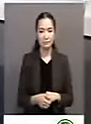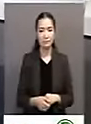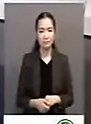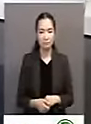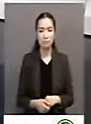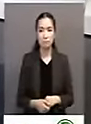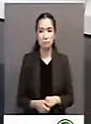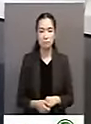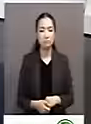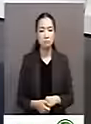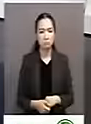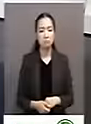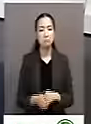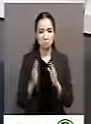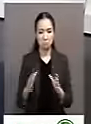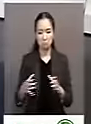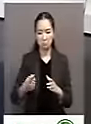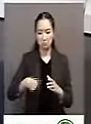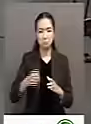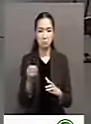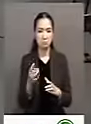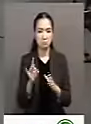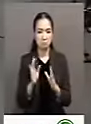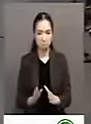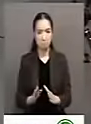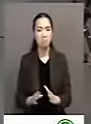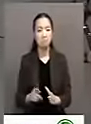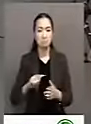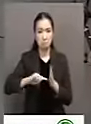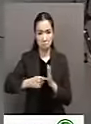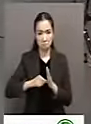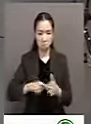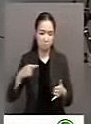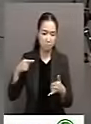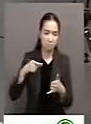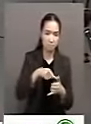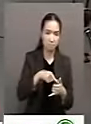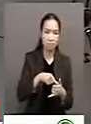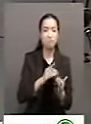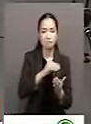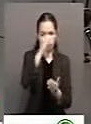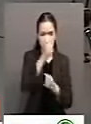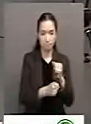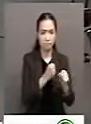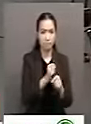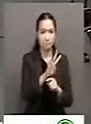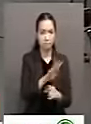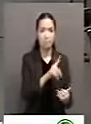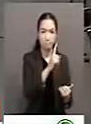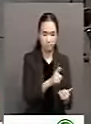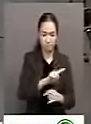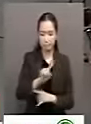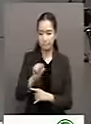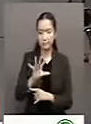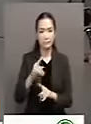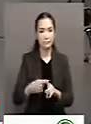จากคดีอุอาจผู้ต้องหา18คนใช้ไขควงแทงศีรษะน้องปอนนักศึกษาชั้นปีที่4จนเสียชีวิตเมื่อวันที่25กุม